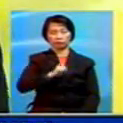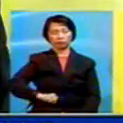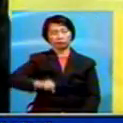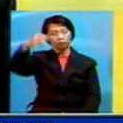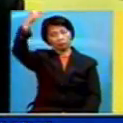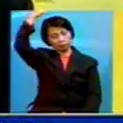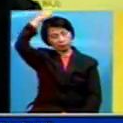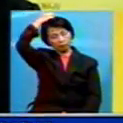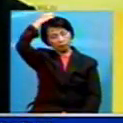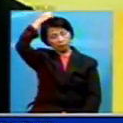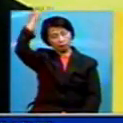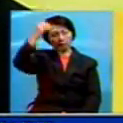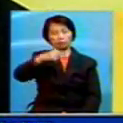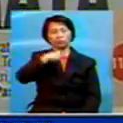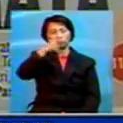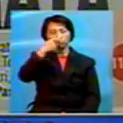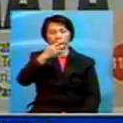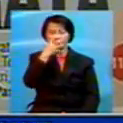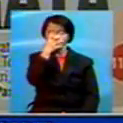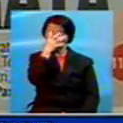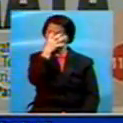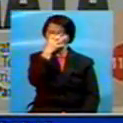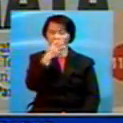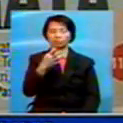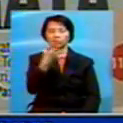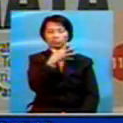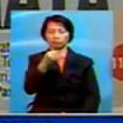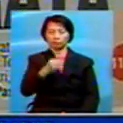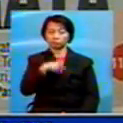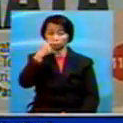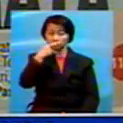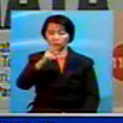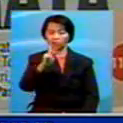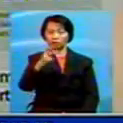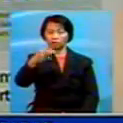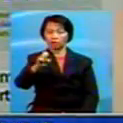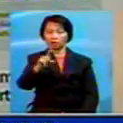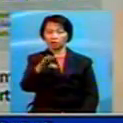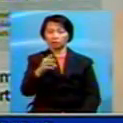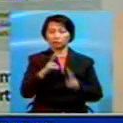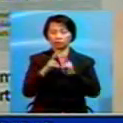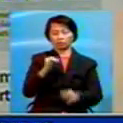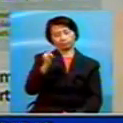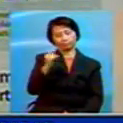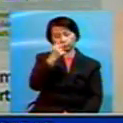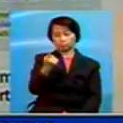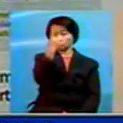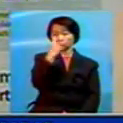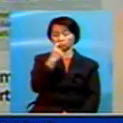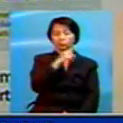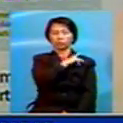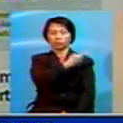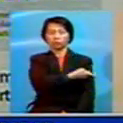Sultan sharafuddin Idris Shah melahirkan kemurkaan Baginda dan menyifatkan Khalid Samad biadab kerana mempersoal kuasa